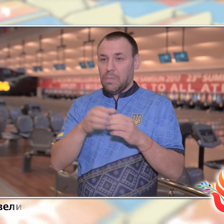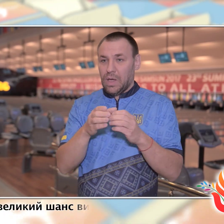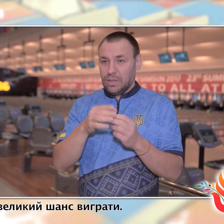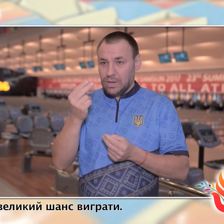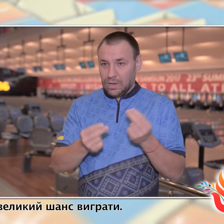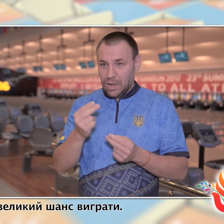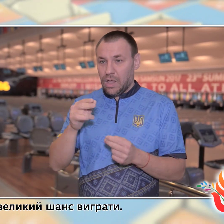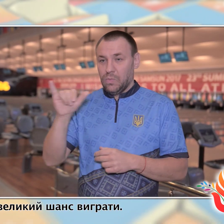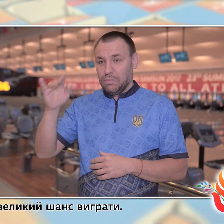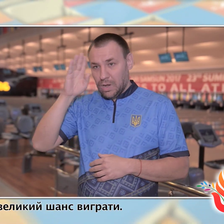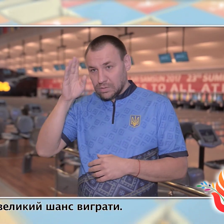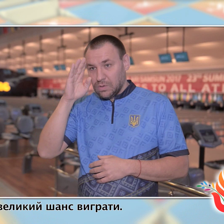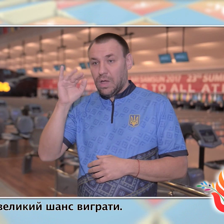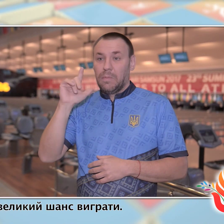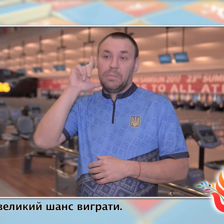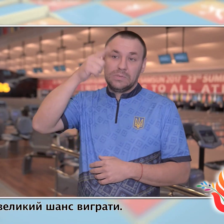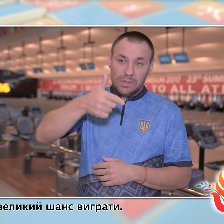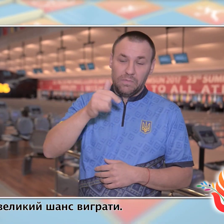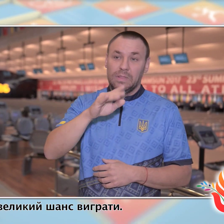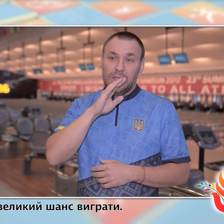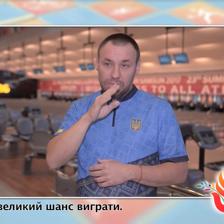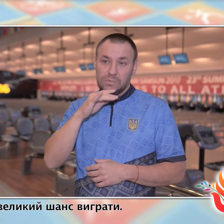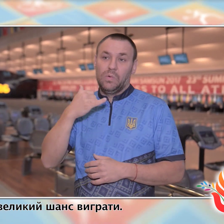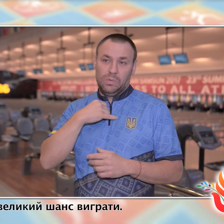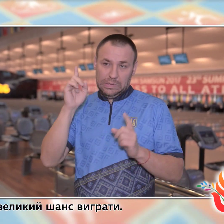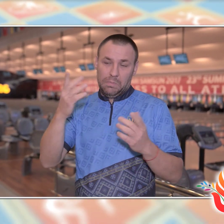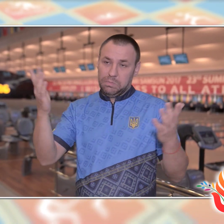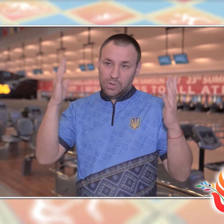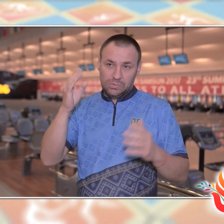жінок. У нас є ще великий шанс виграти.